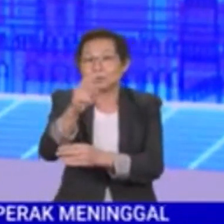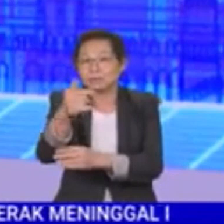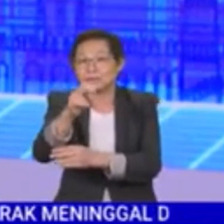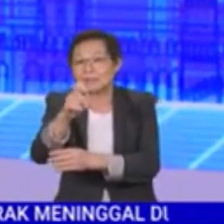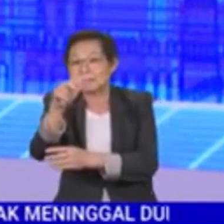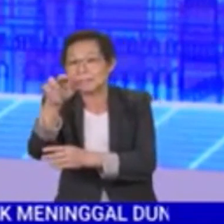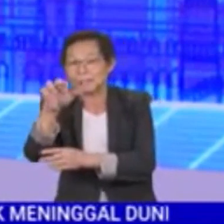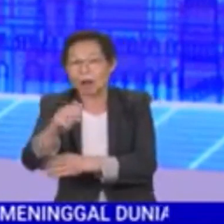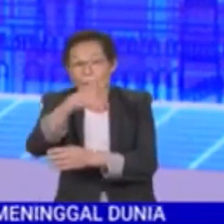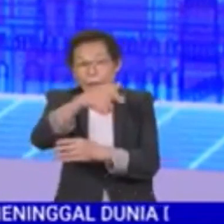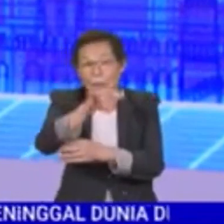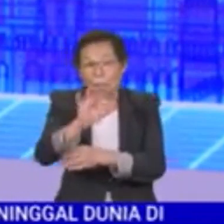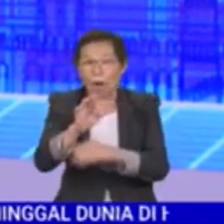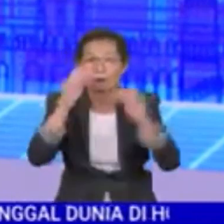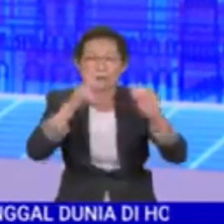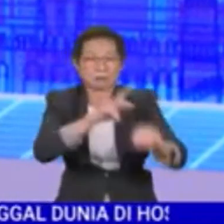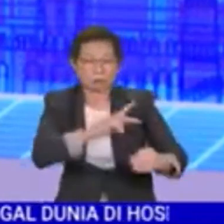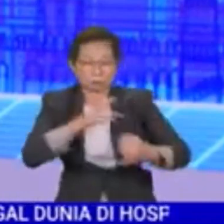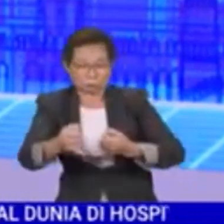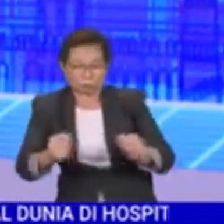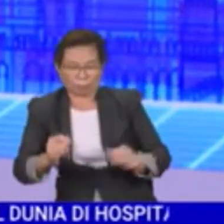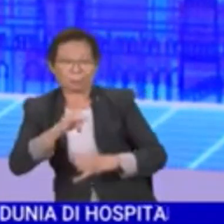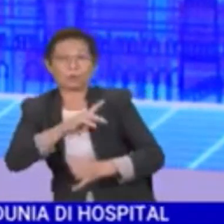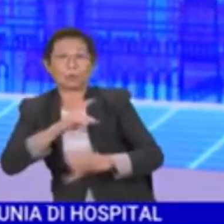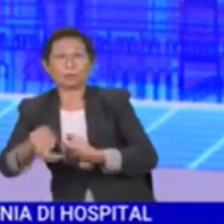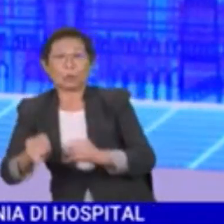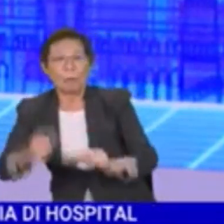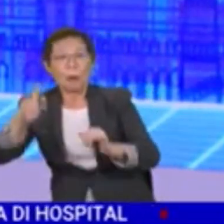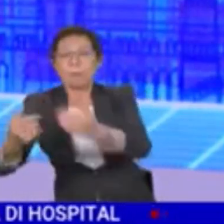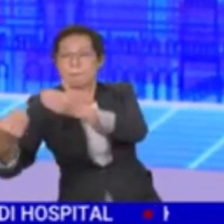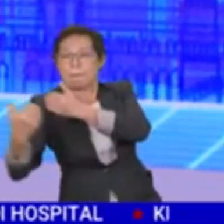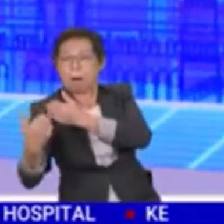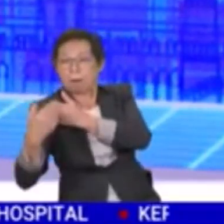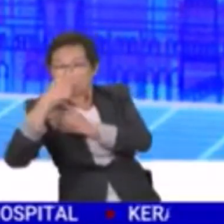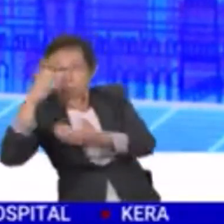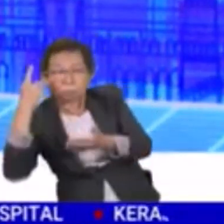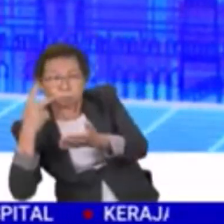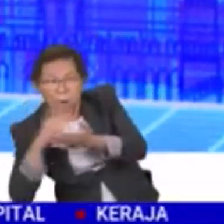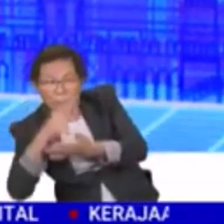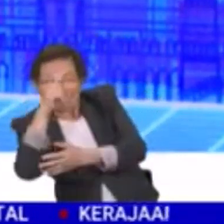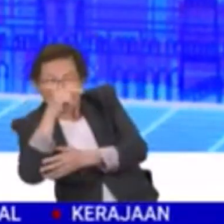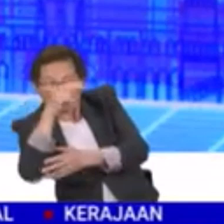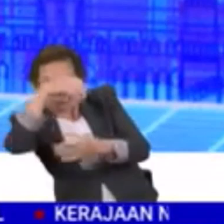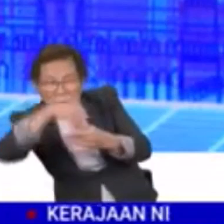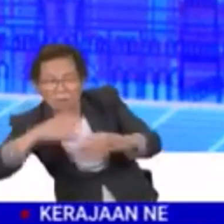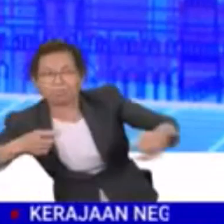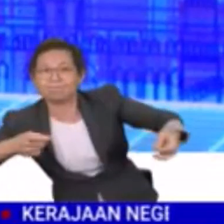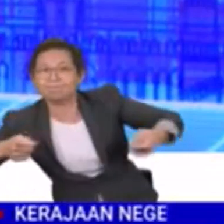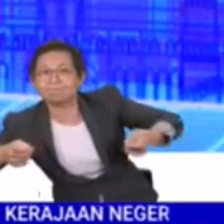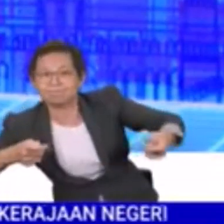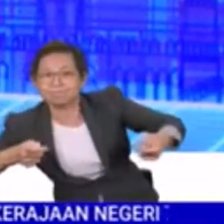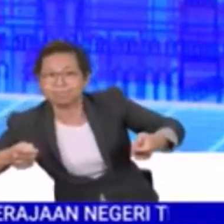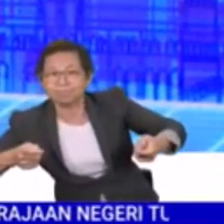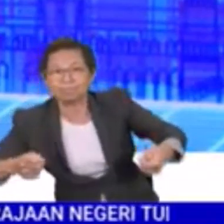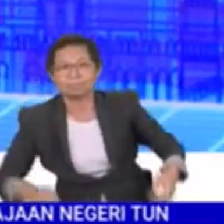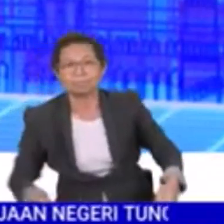berpendapat ketua-ketua jabatan perlu memainkan peranan bagi mengesan kecuali dalam pentabiran